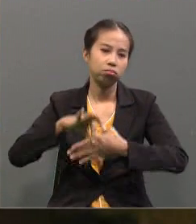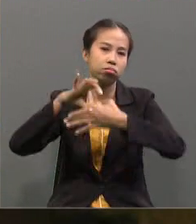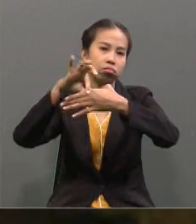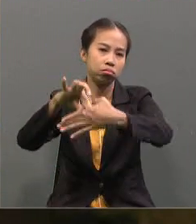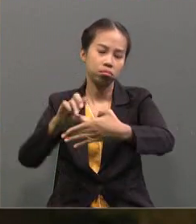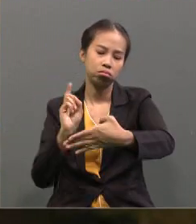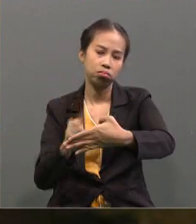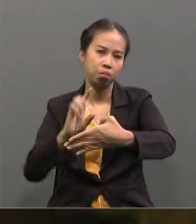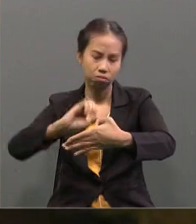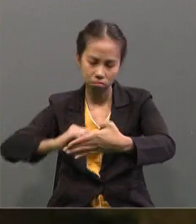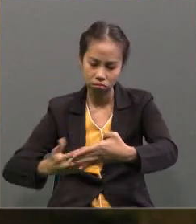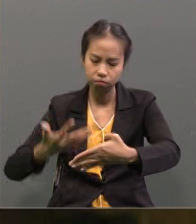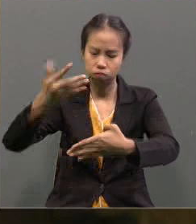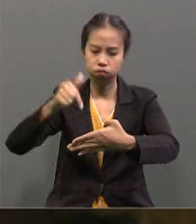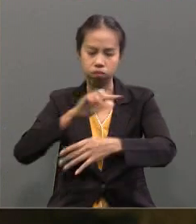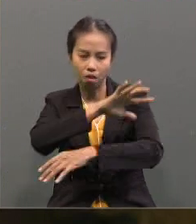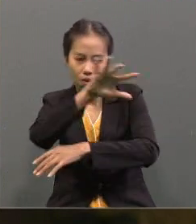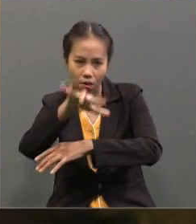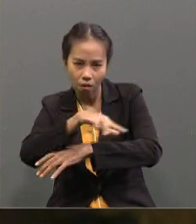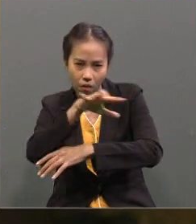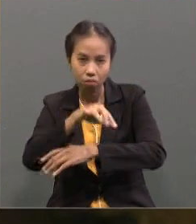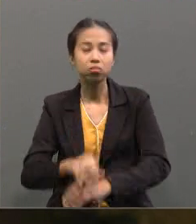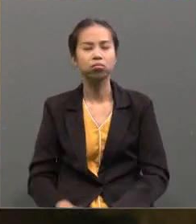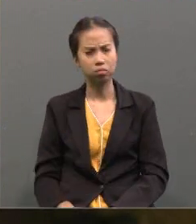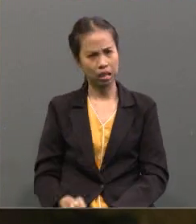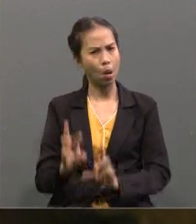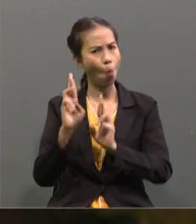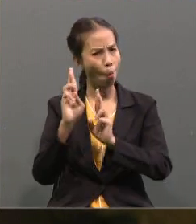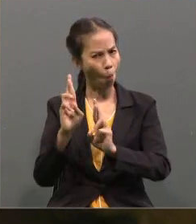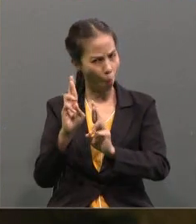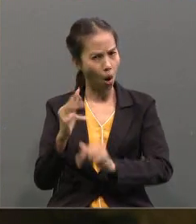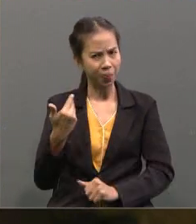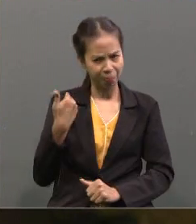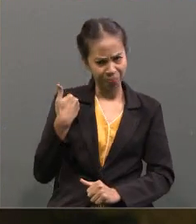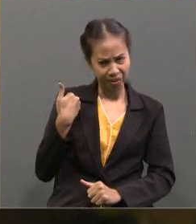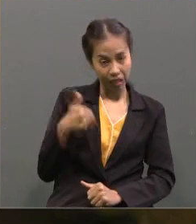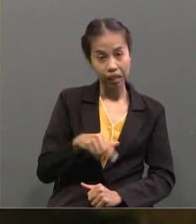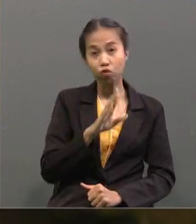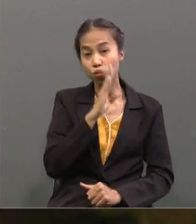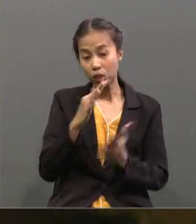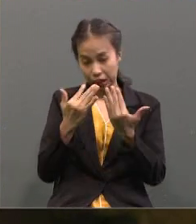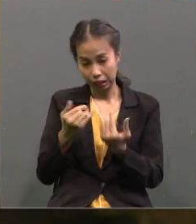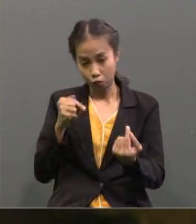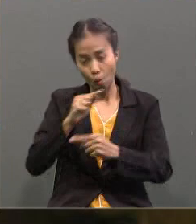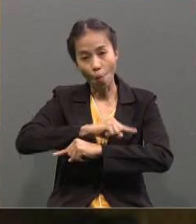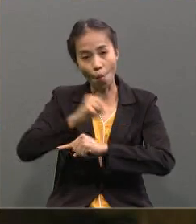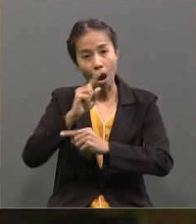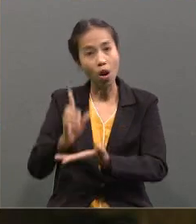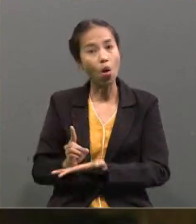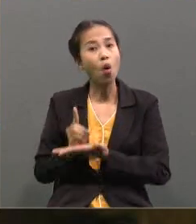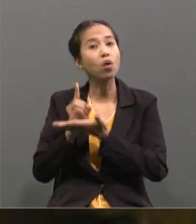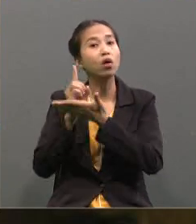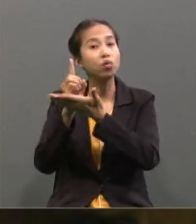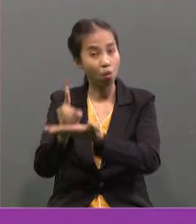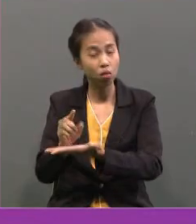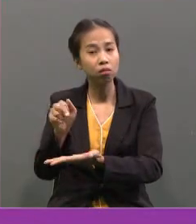ออนไลน์ออเห็นมั้ยห้ามไปกดลิงก์อย่างเด็ดขาดในช่วงของเทศกาลลอยกระทงอ้าวแล้วเมื่อกี้เราบอก